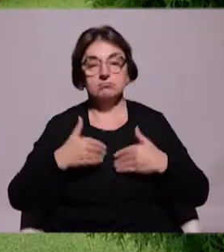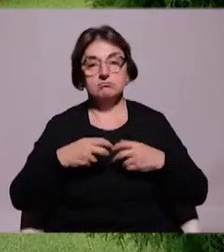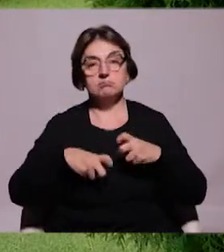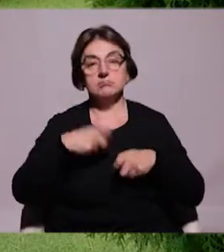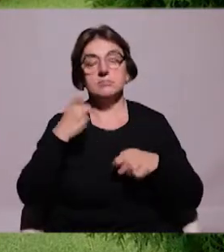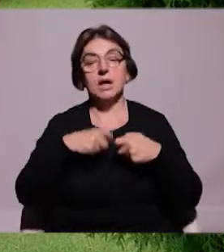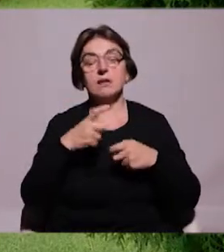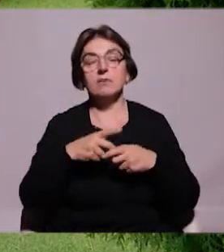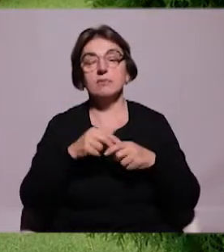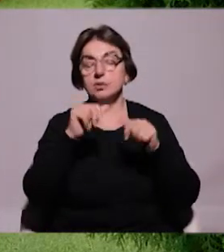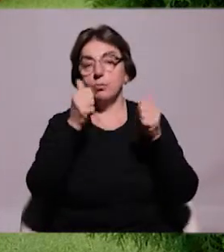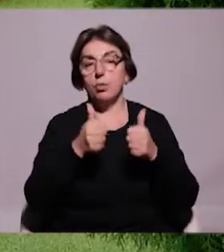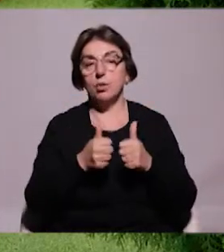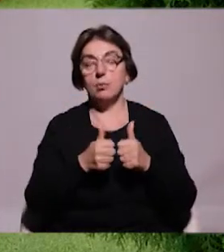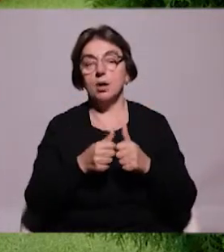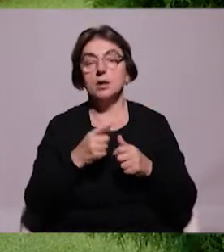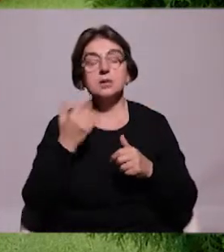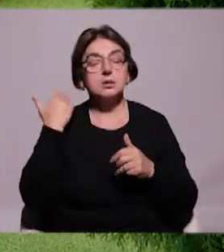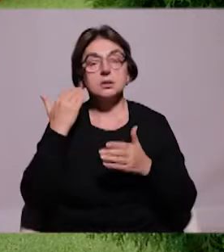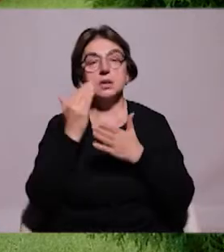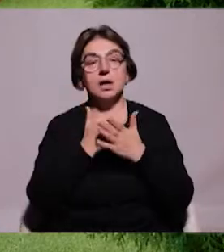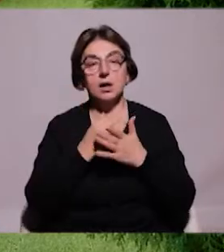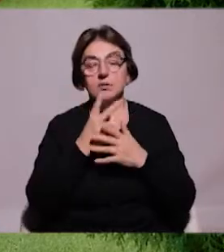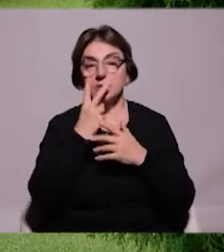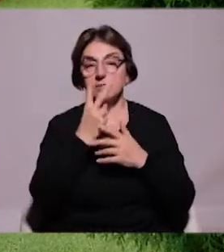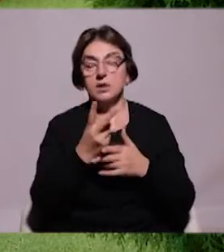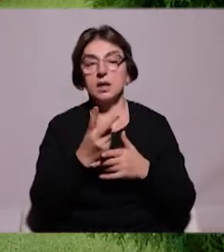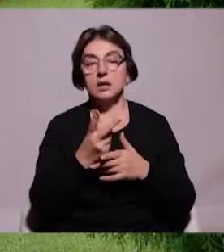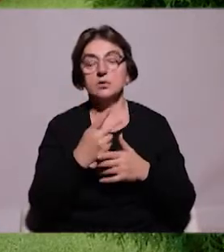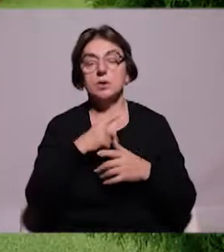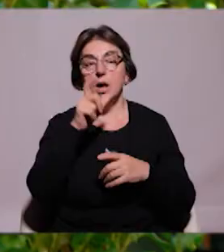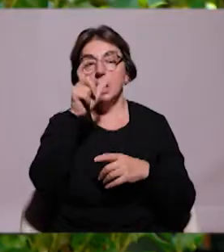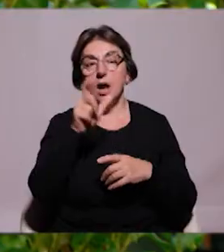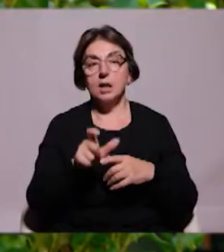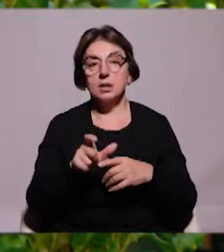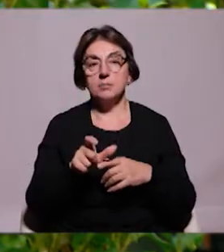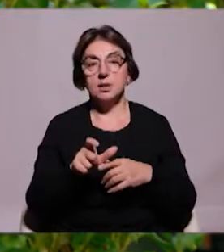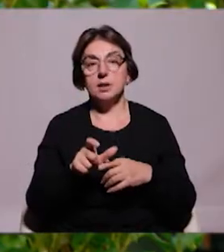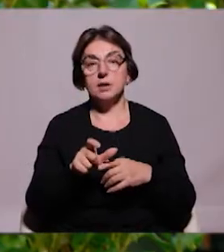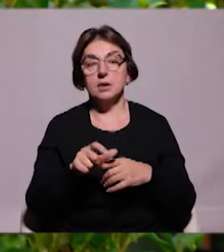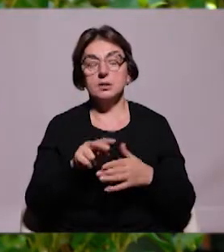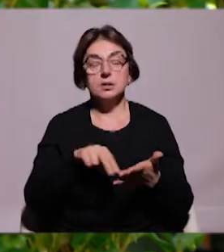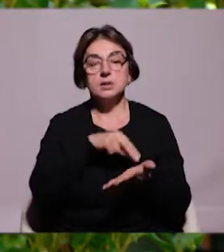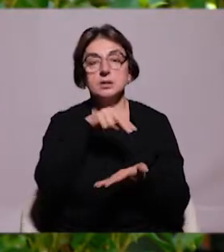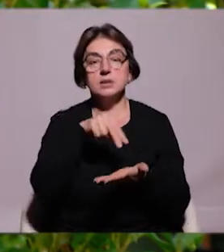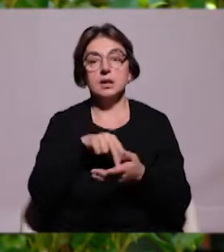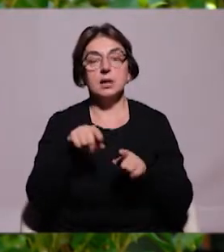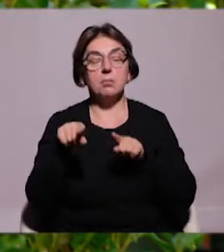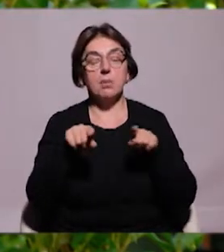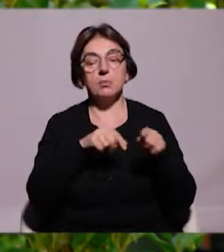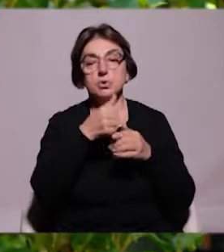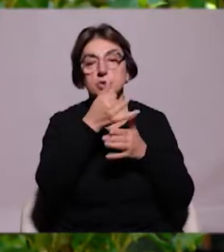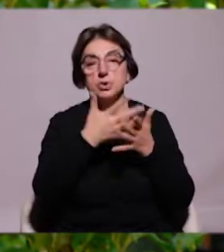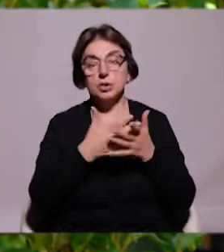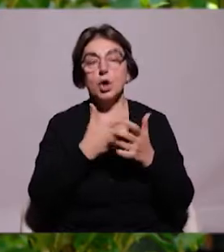ფორმები. მოგეხსენებათ წინა გაკვეთილებზე ჩვენ განვიხილეთ ადამიანის საყრდენ მამოძრავებელი სისტემის